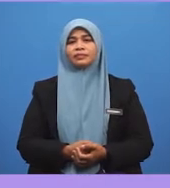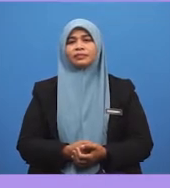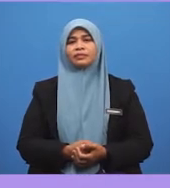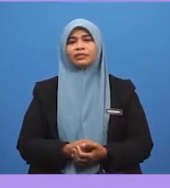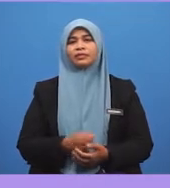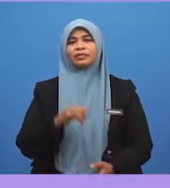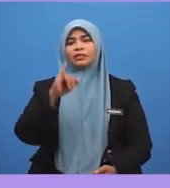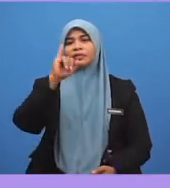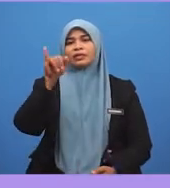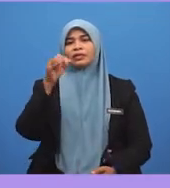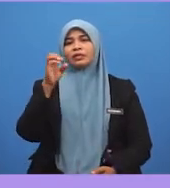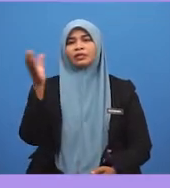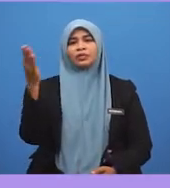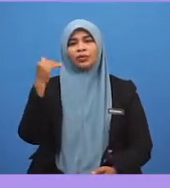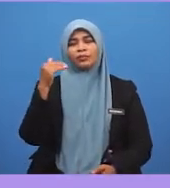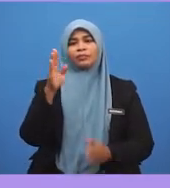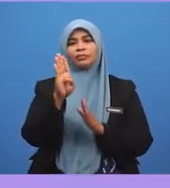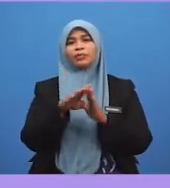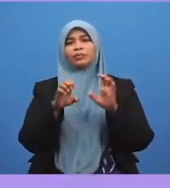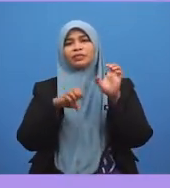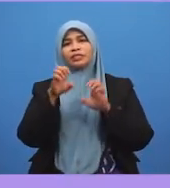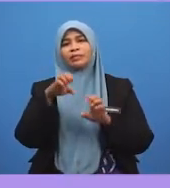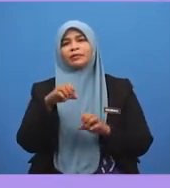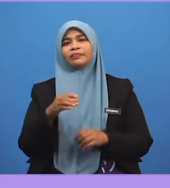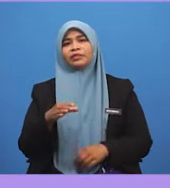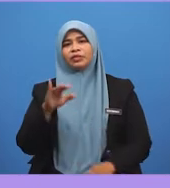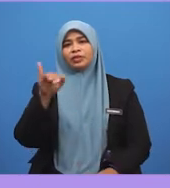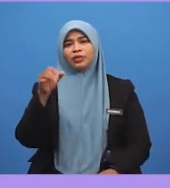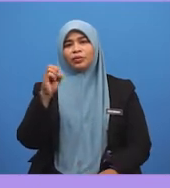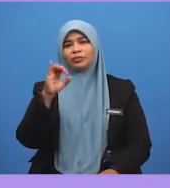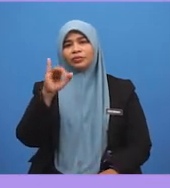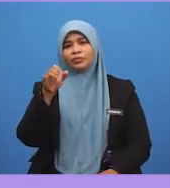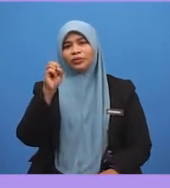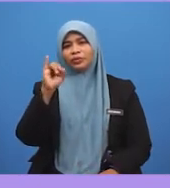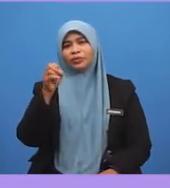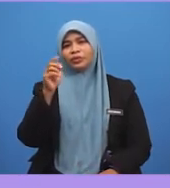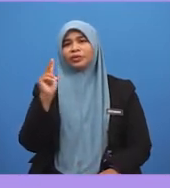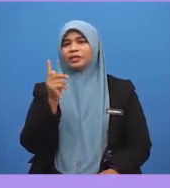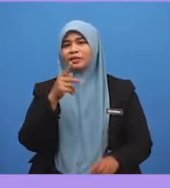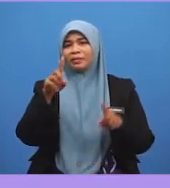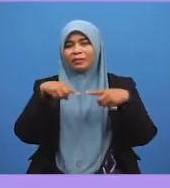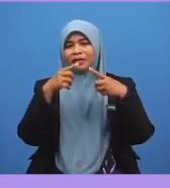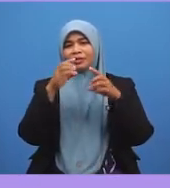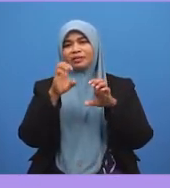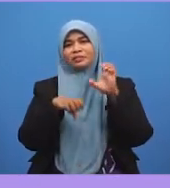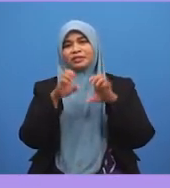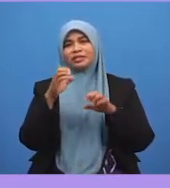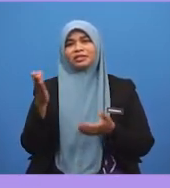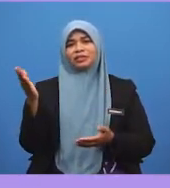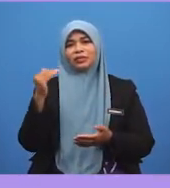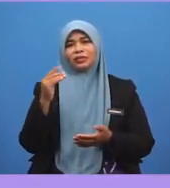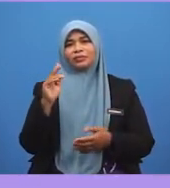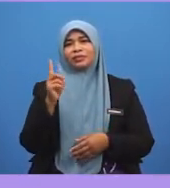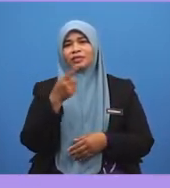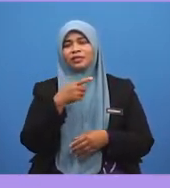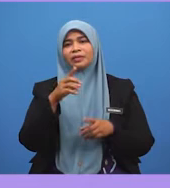Jom bersenam. Jom, jom, jo, jo, jom kita pergi bersenam. Jom,